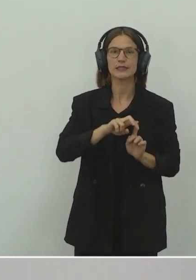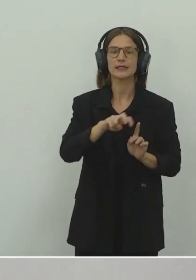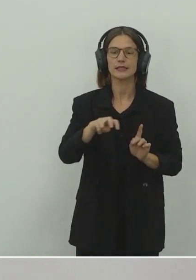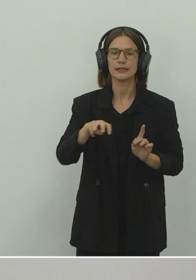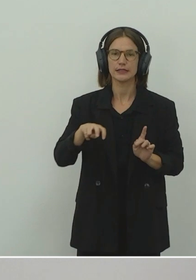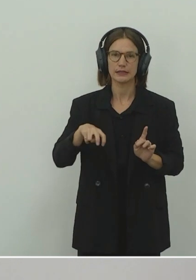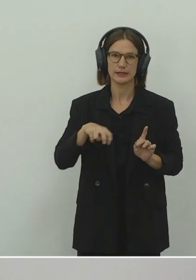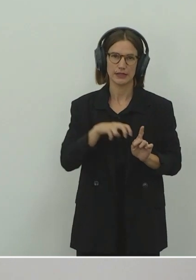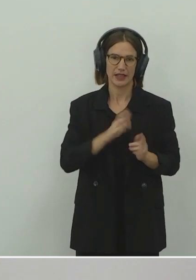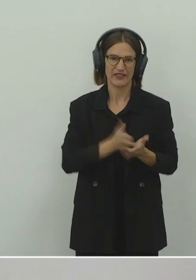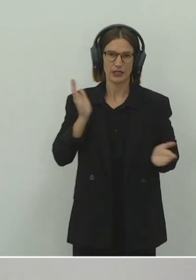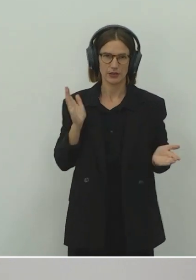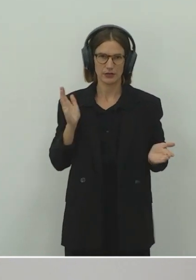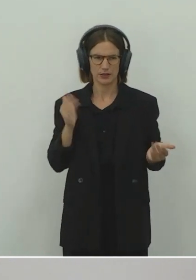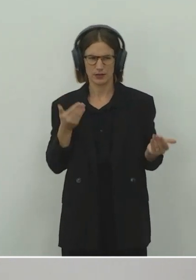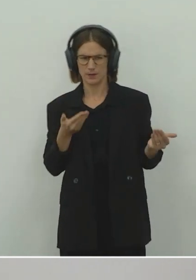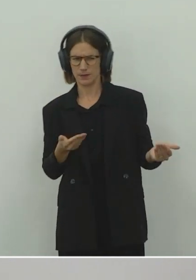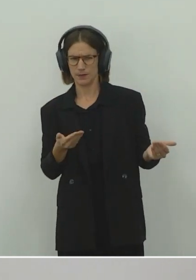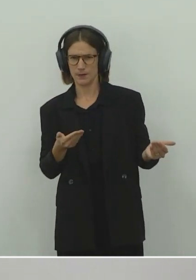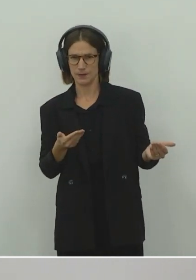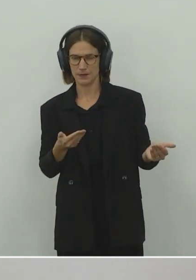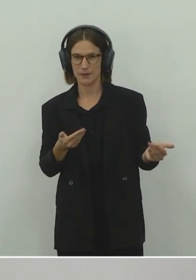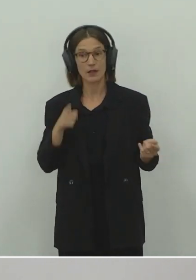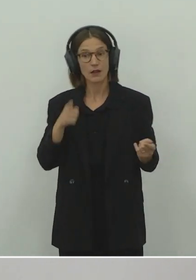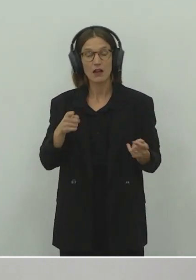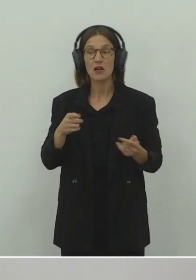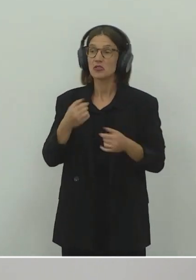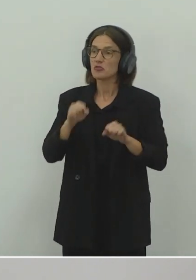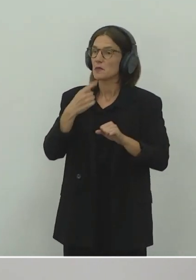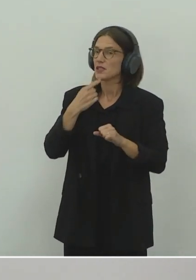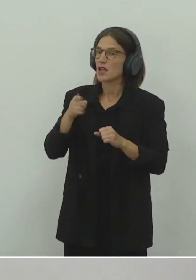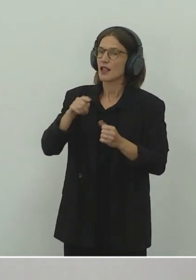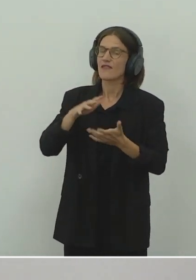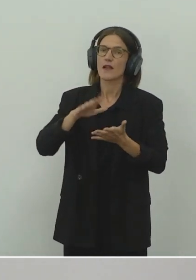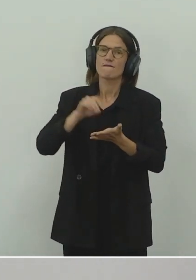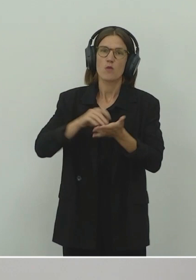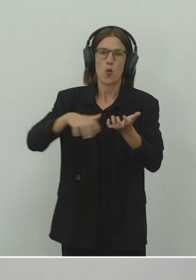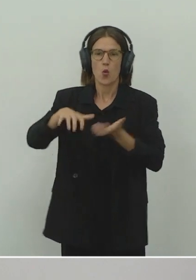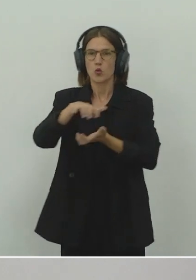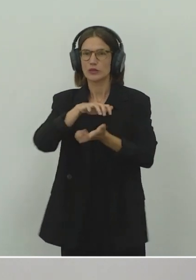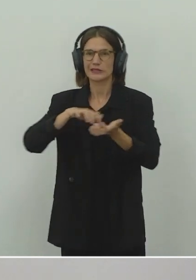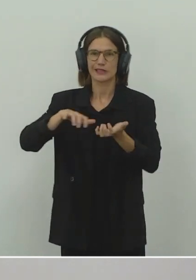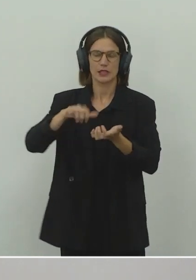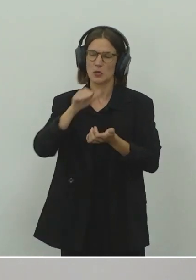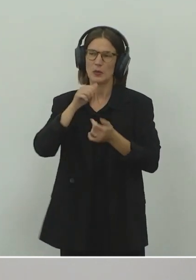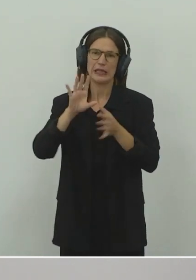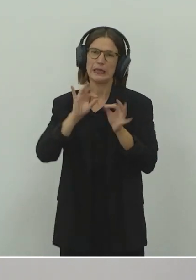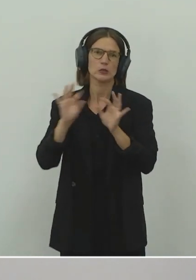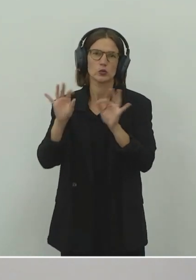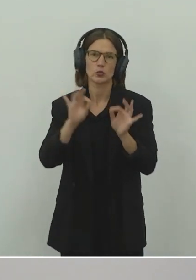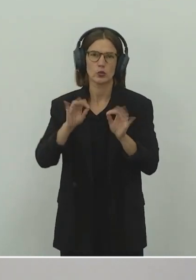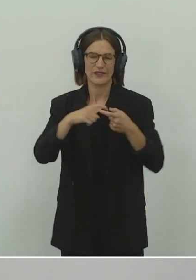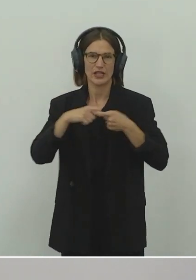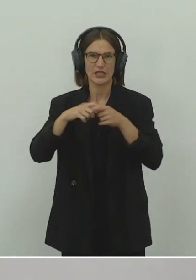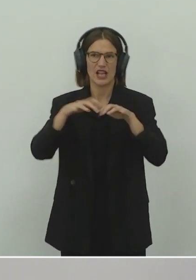immer so getan wird, als hätte die Wohnungskrise nichts mit der Spaltung der Gesellschaft in oben und unten zu tun.